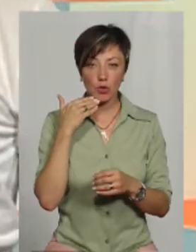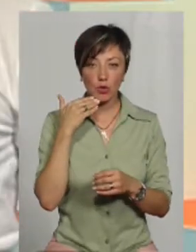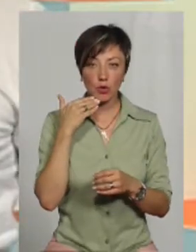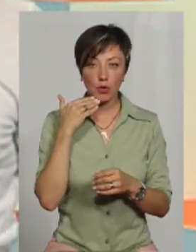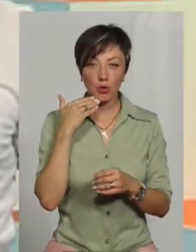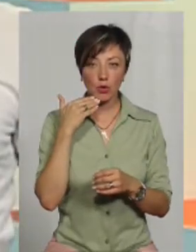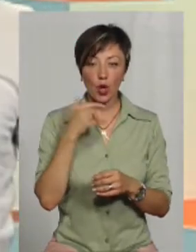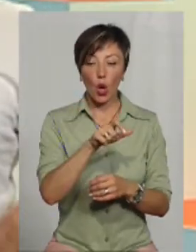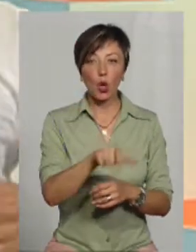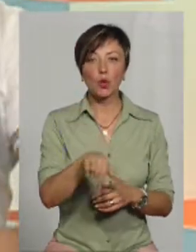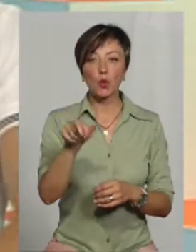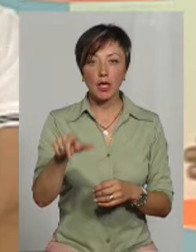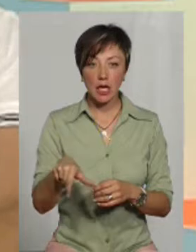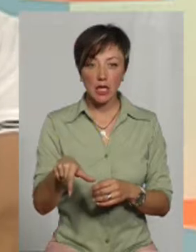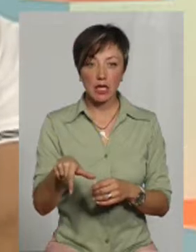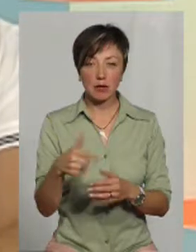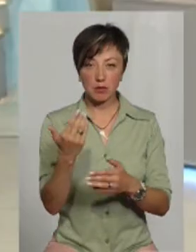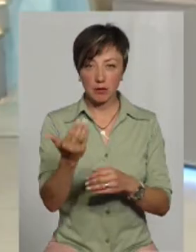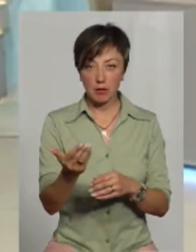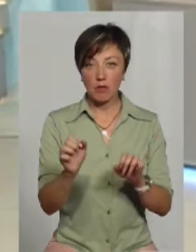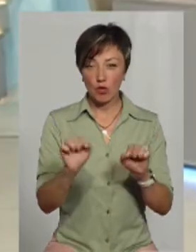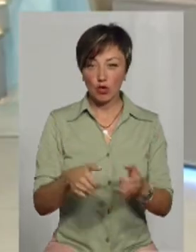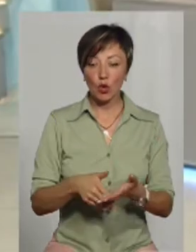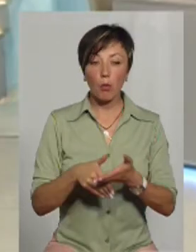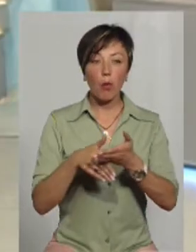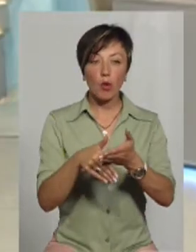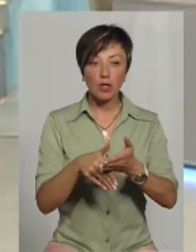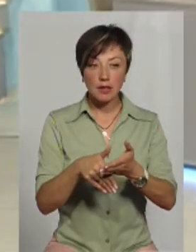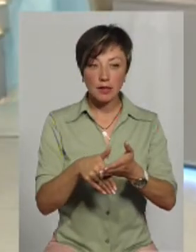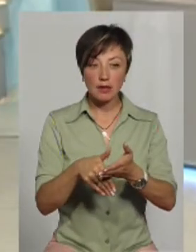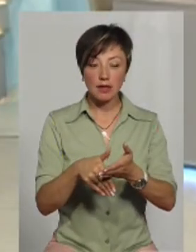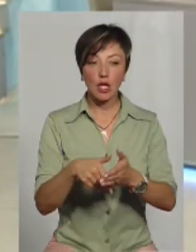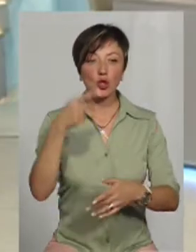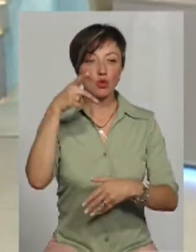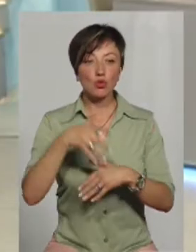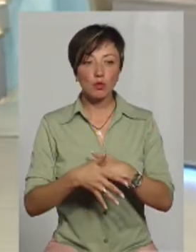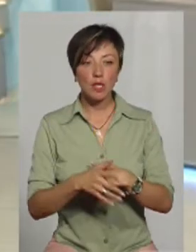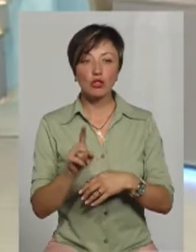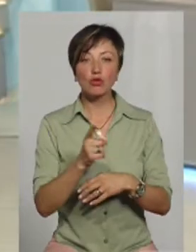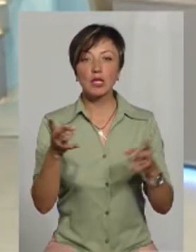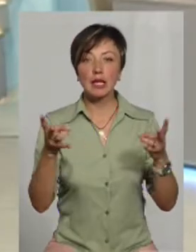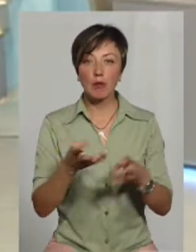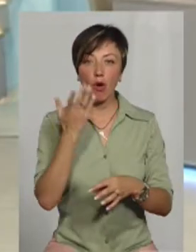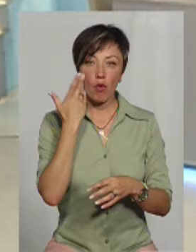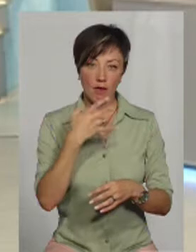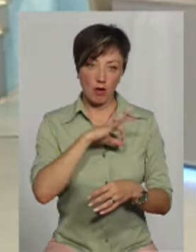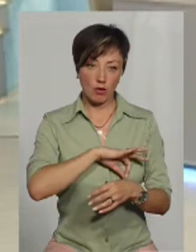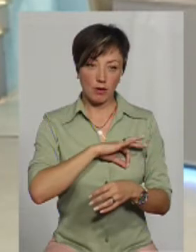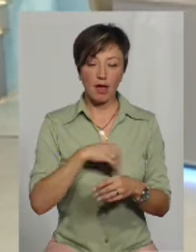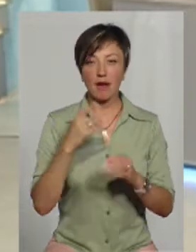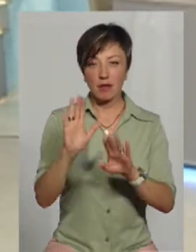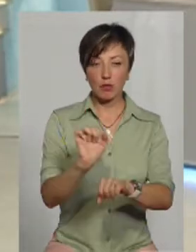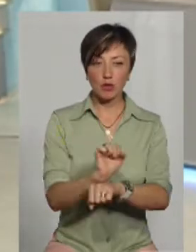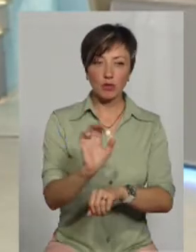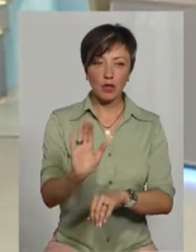людей, от, як Максим, наприклад, які можуть допомогти людям зрозуміти, що їм треба коли використовувати. Я